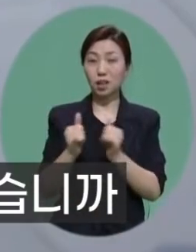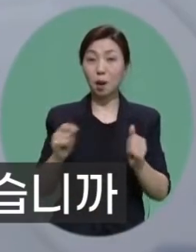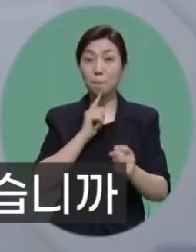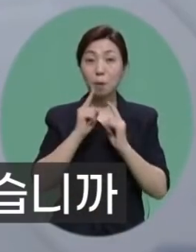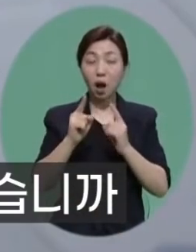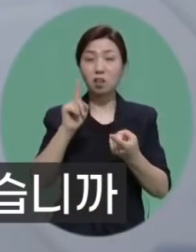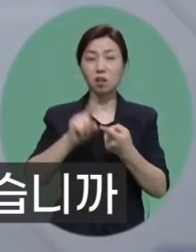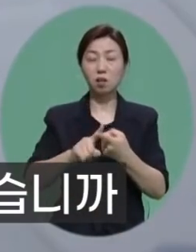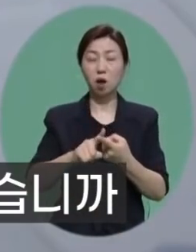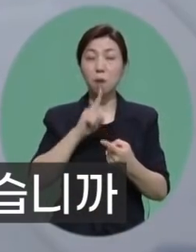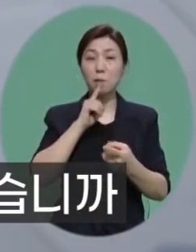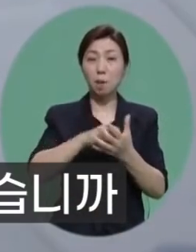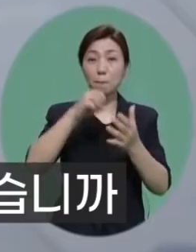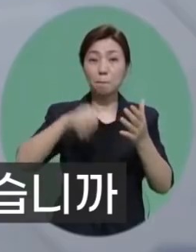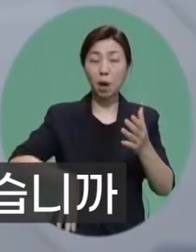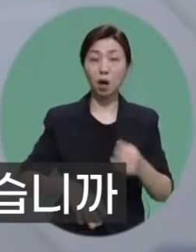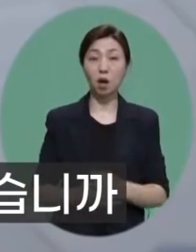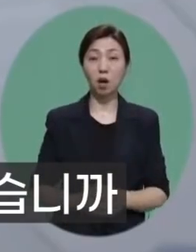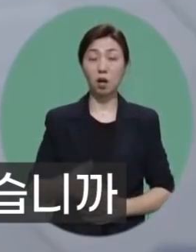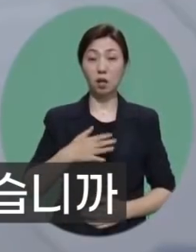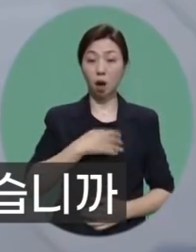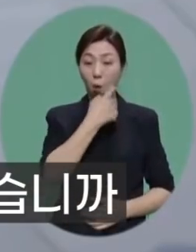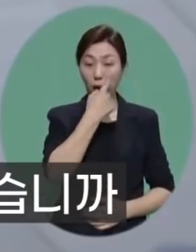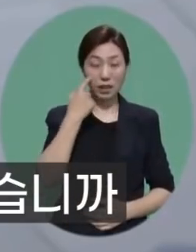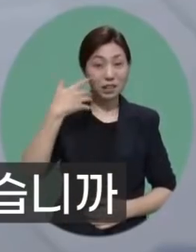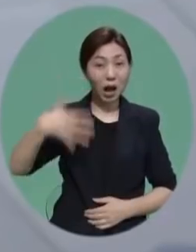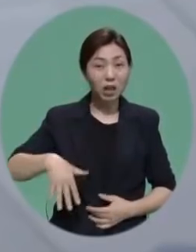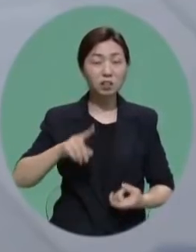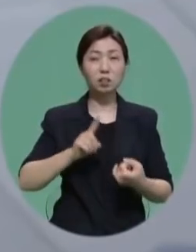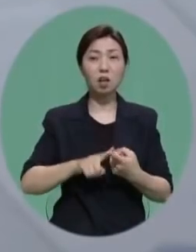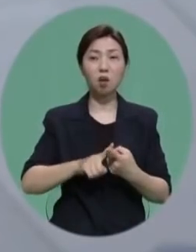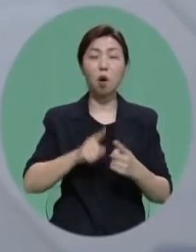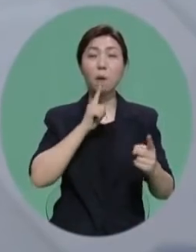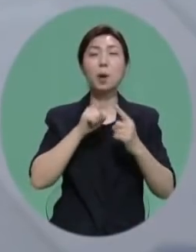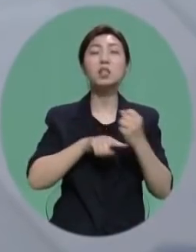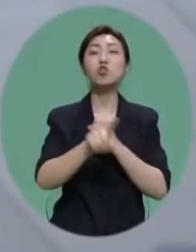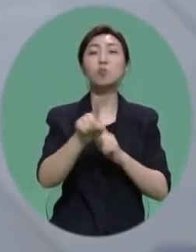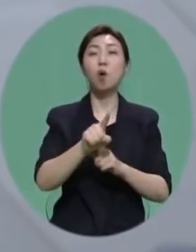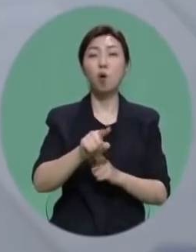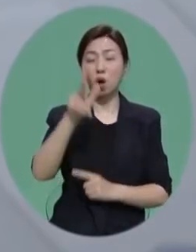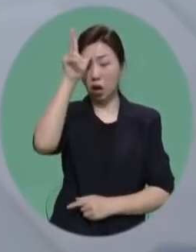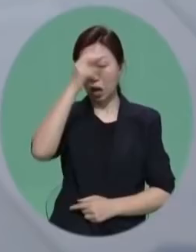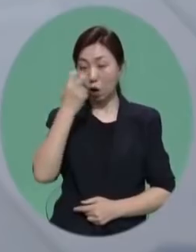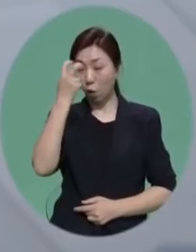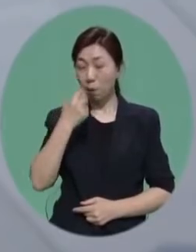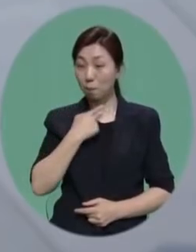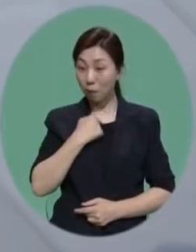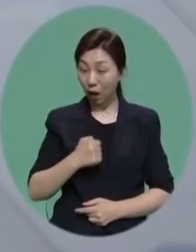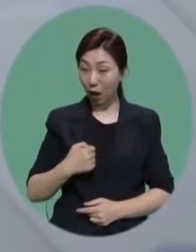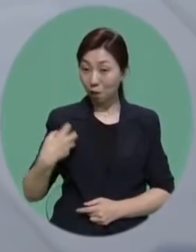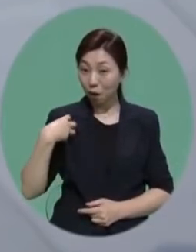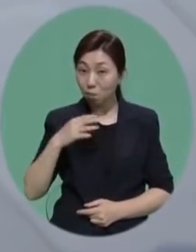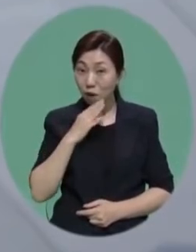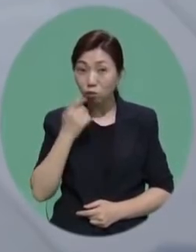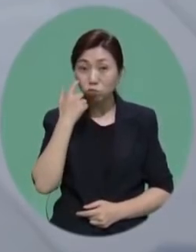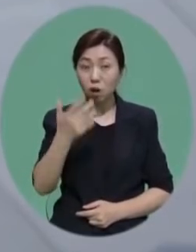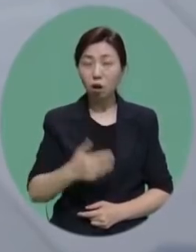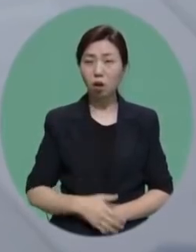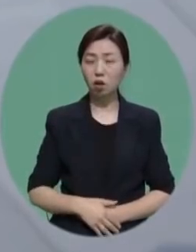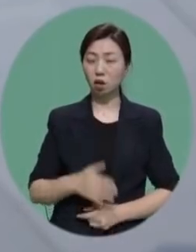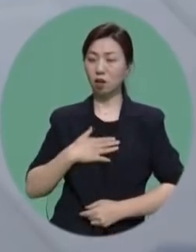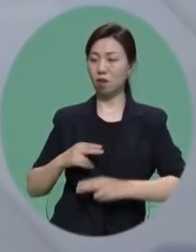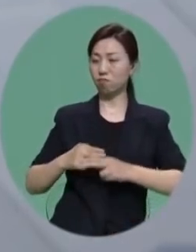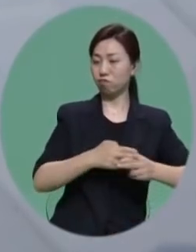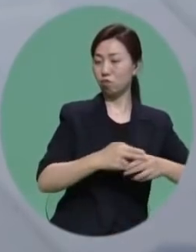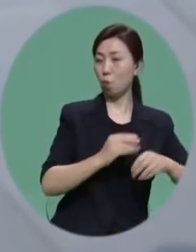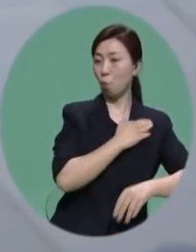저에 대해서 확인되지 않은 얘기는 그렇게 근거를 주십니까? 좋습니다. 검사를 그렇게 해보셨어요? 제 주도권이니까.